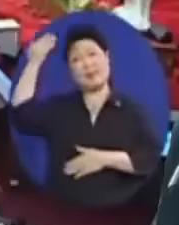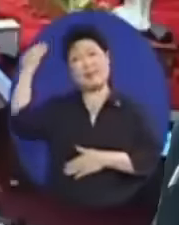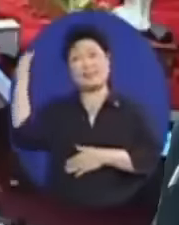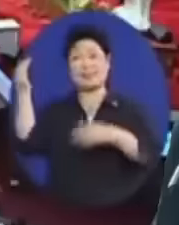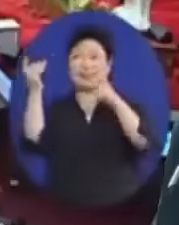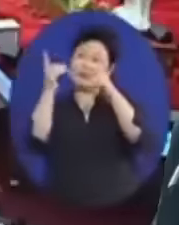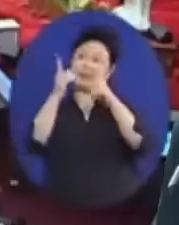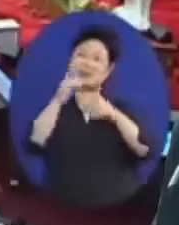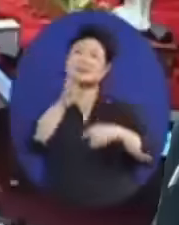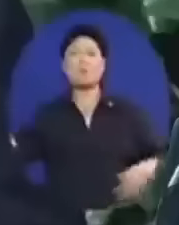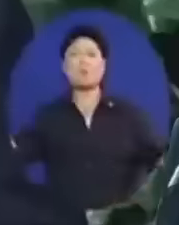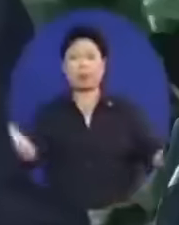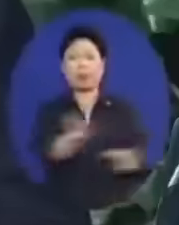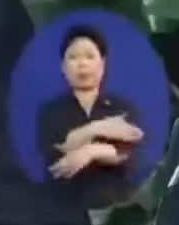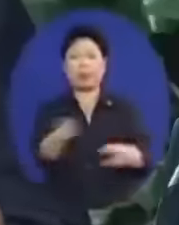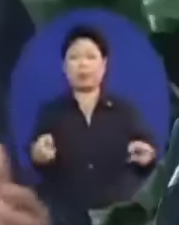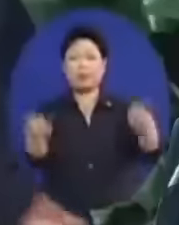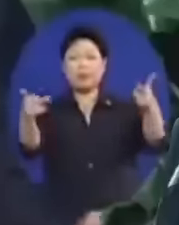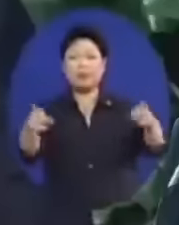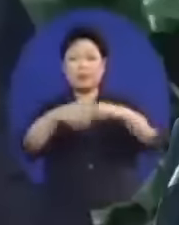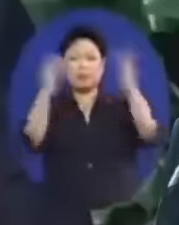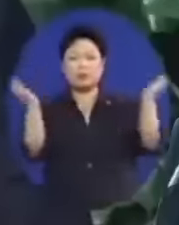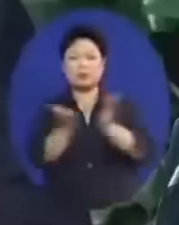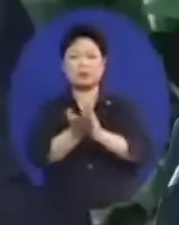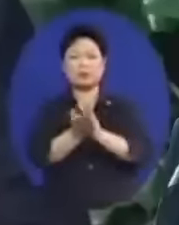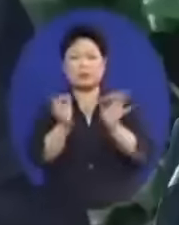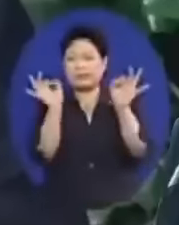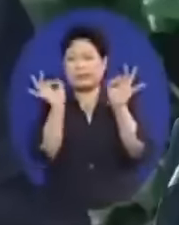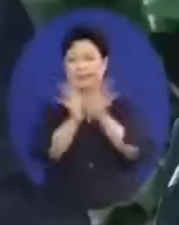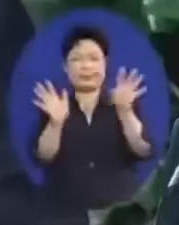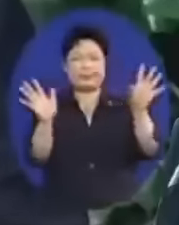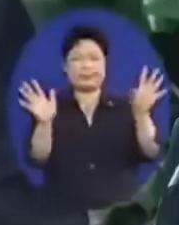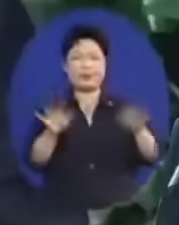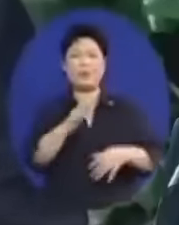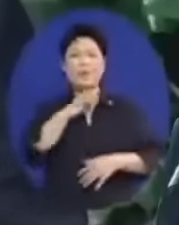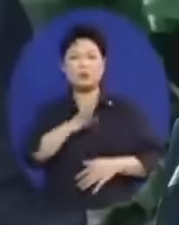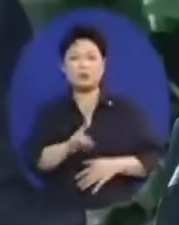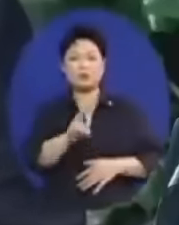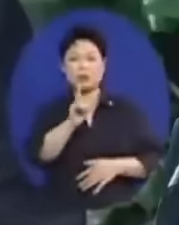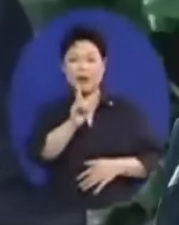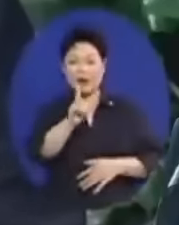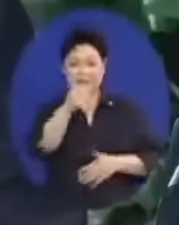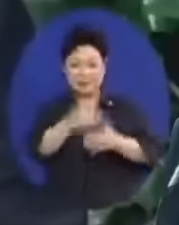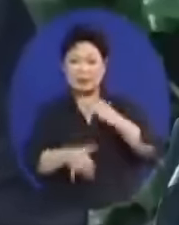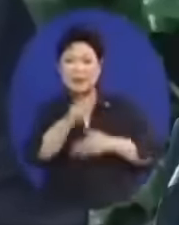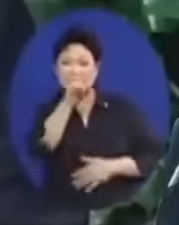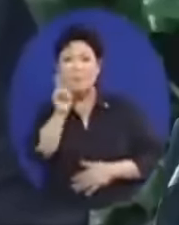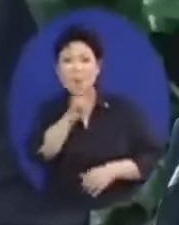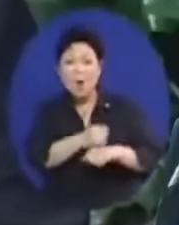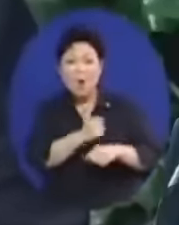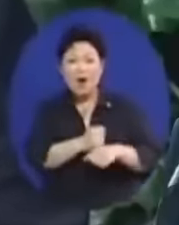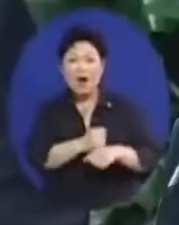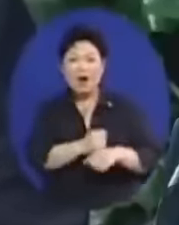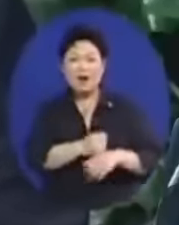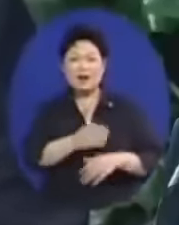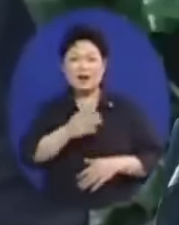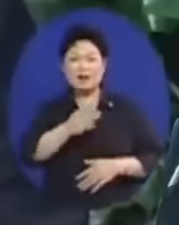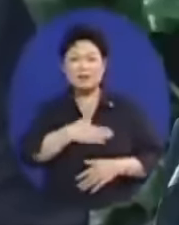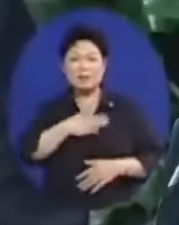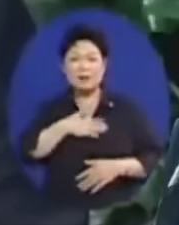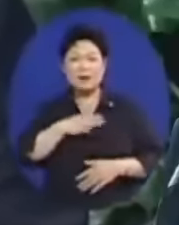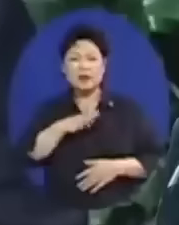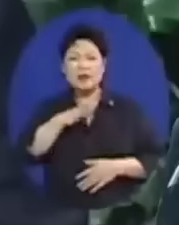너무나 황량하고 모든 것이 다 사라지고 오직 하나 뚜렷이 남아있는 것은 제가 백일홍에